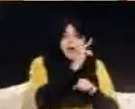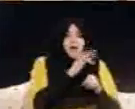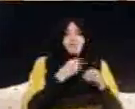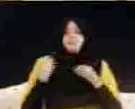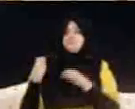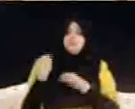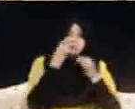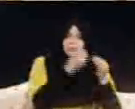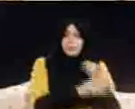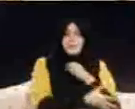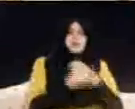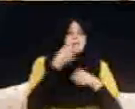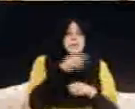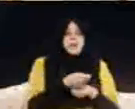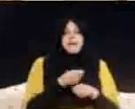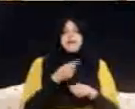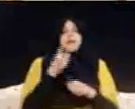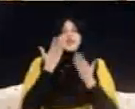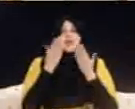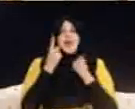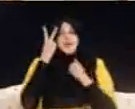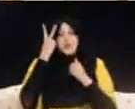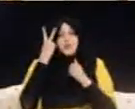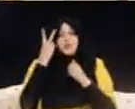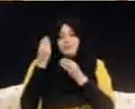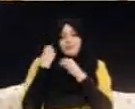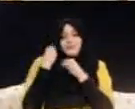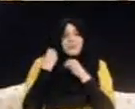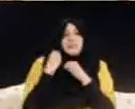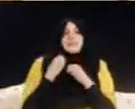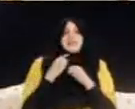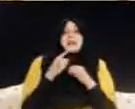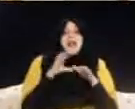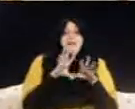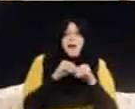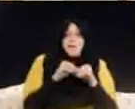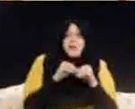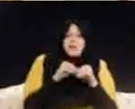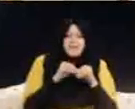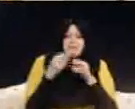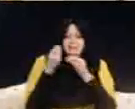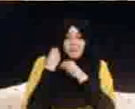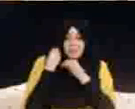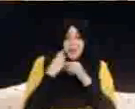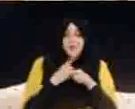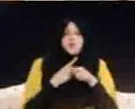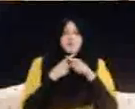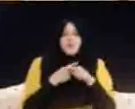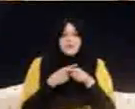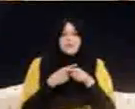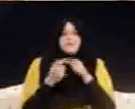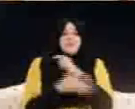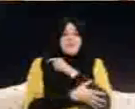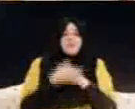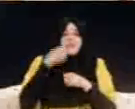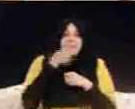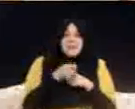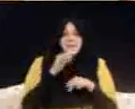الزكاة. وإن شاء الله عندك أجران، فيها أجر الزكاة فيها أجر الصلة، لأنه صلة رحم، لأنه هذاك